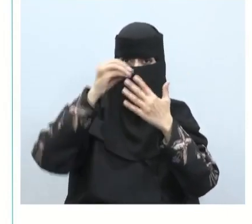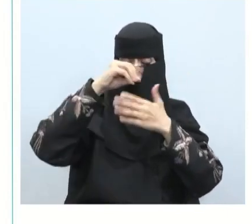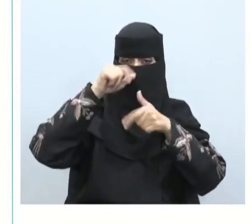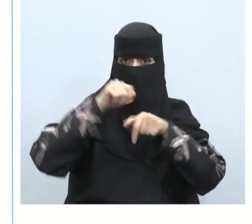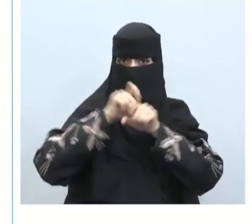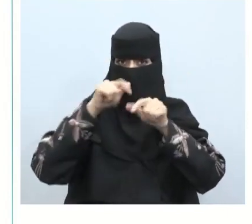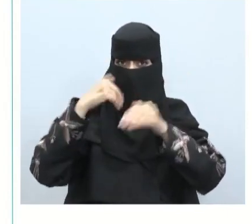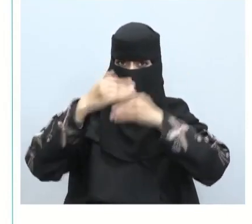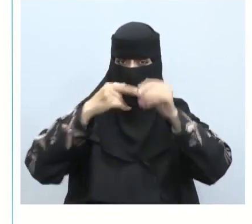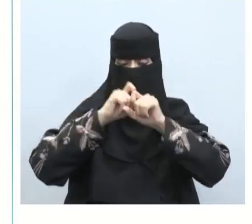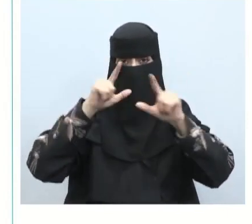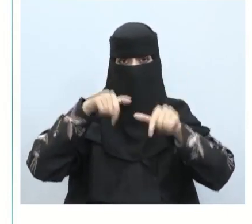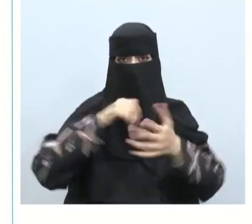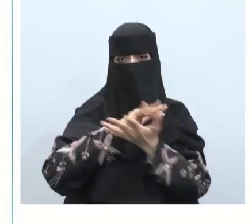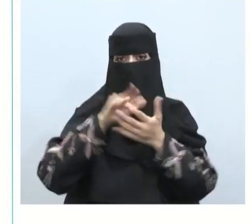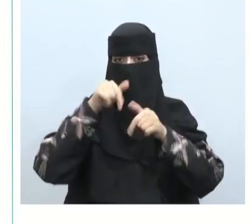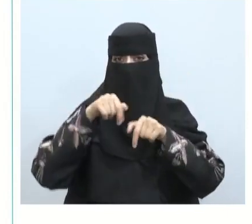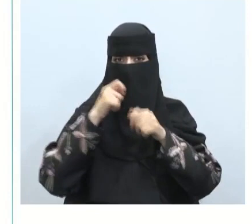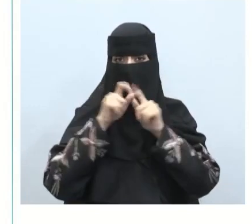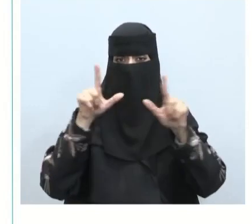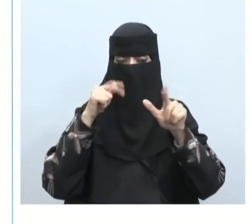المشاكل مع زملائك في